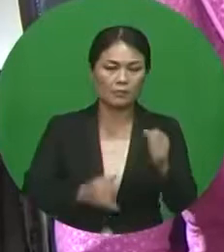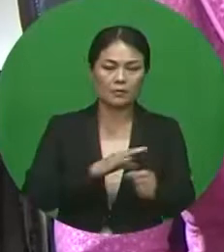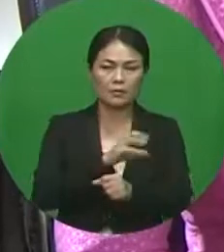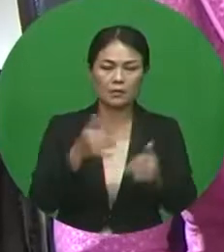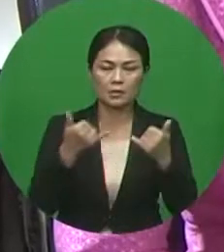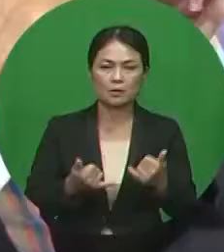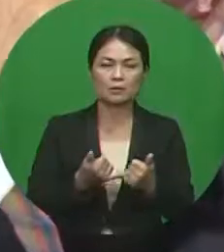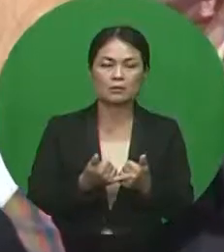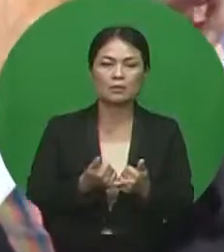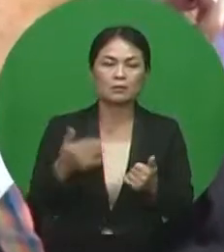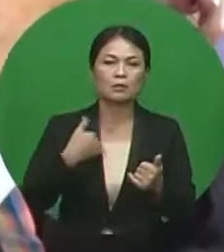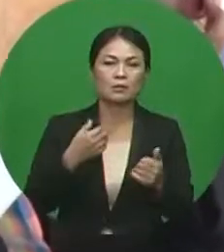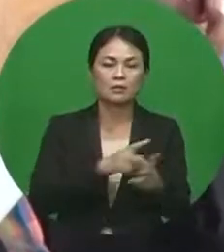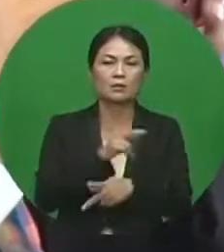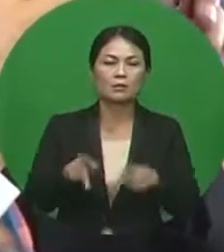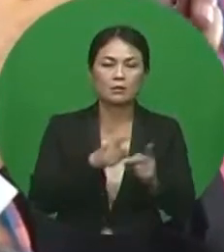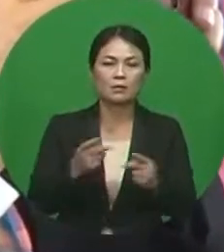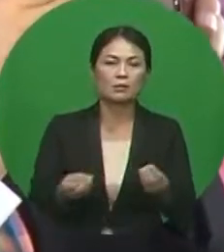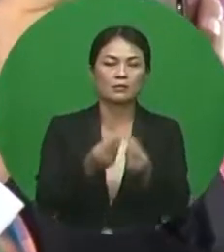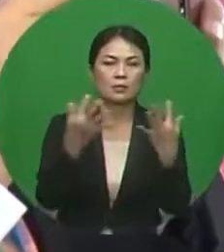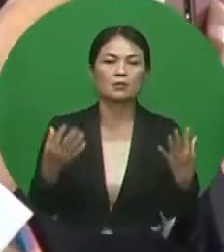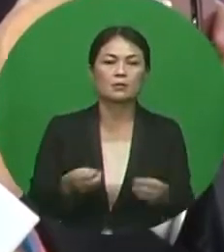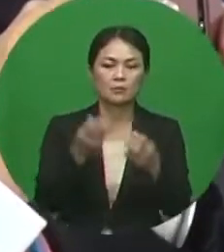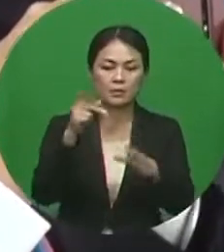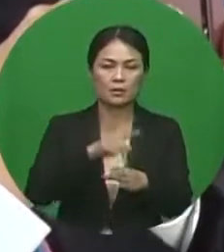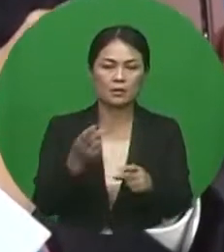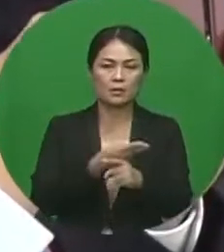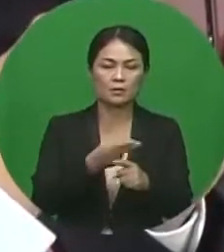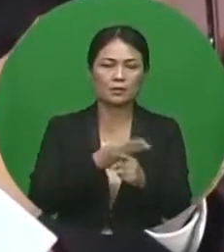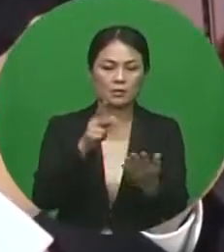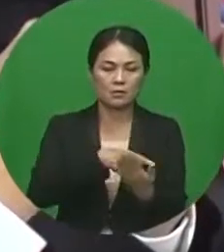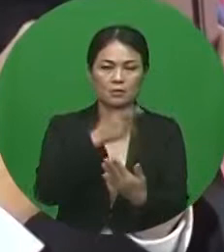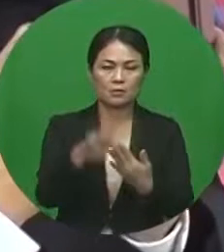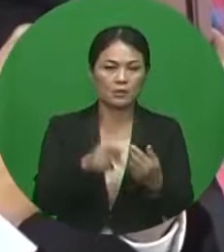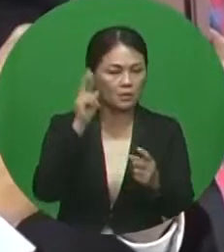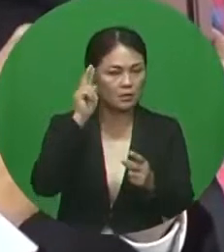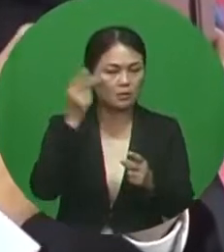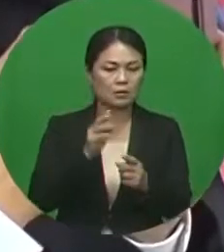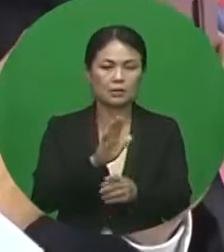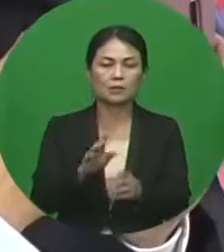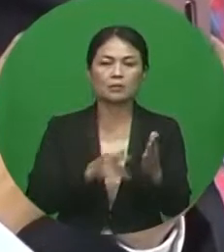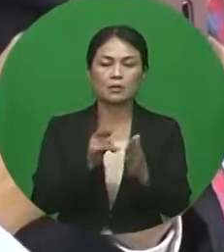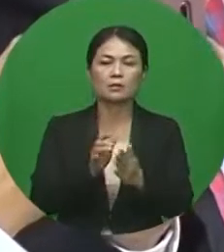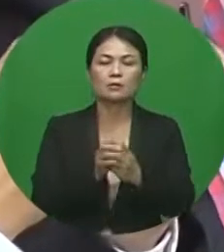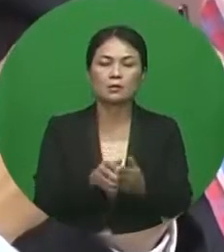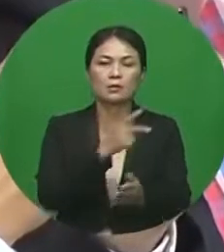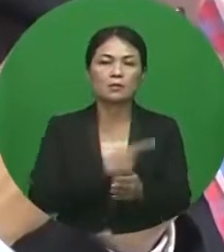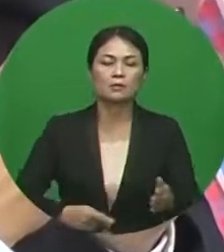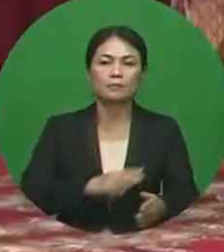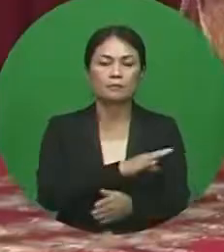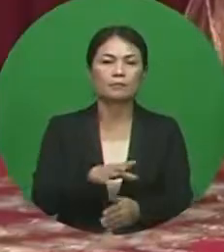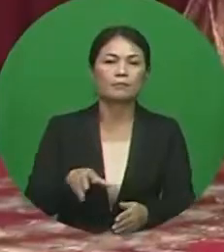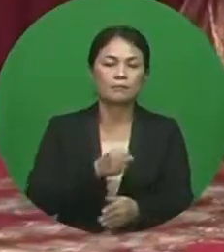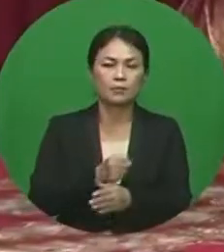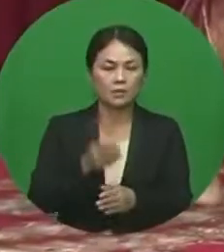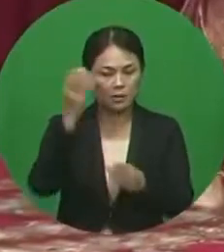បច្ចុប្បន្នមានប្រជាជនកាន់តែច្រើនបានចូលរួមអនុវត្តកម្មវិធីគោលនយោបាយរបស់រដ្ឋាភិបាលកម្ពុជា